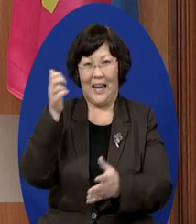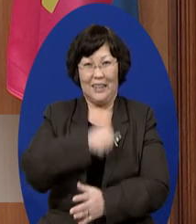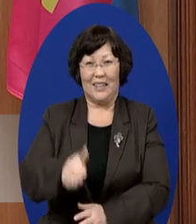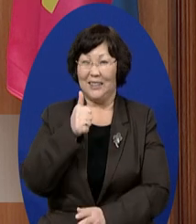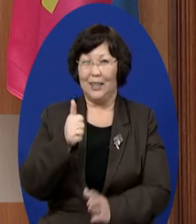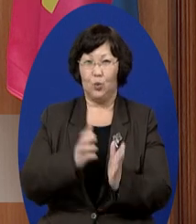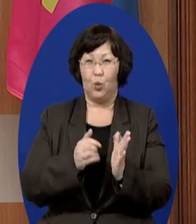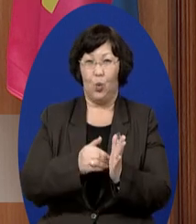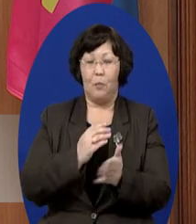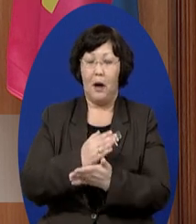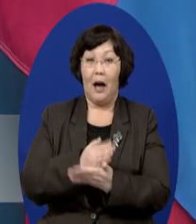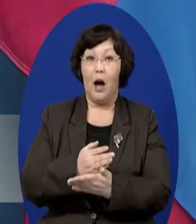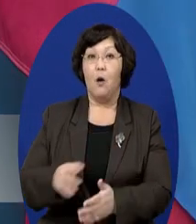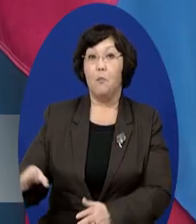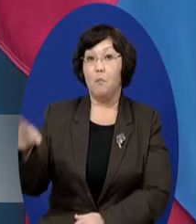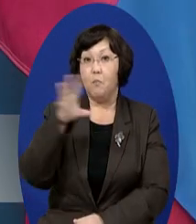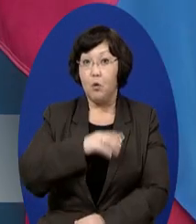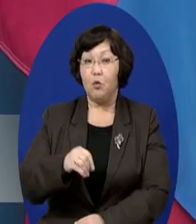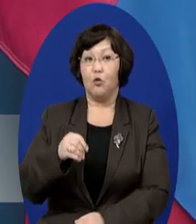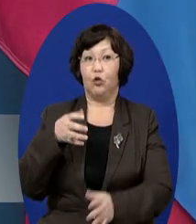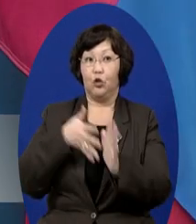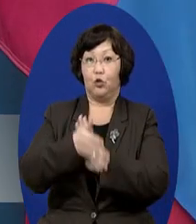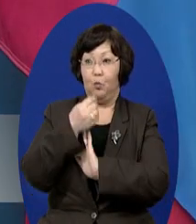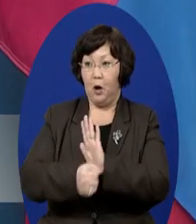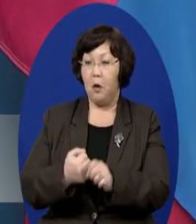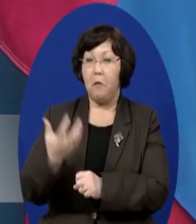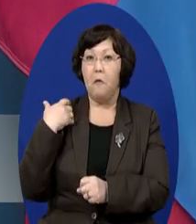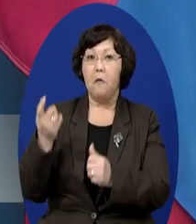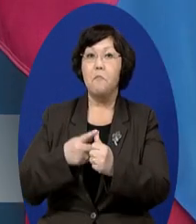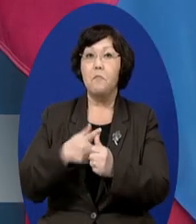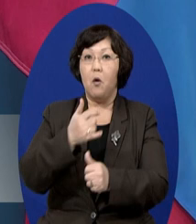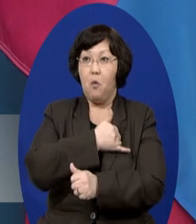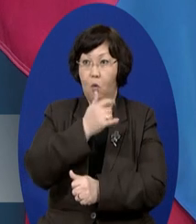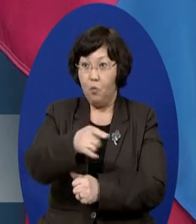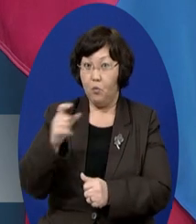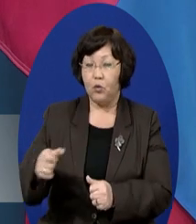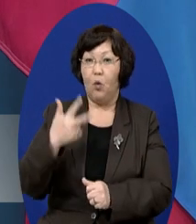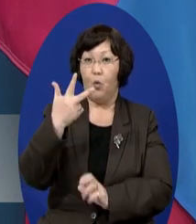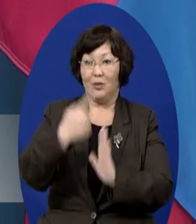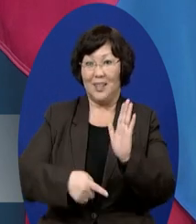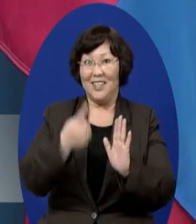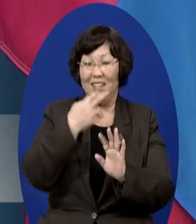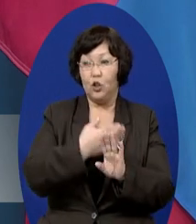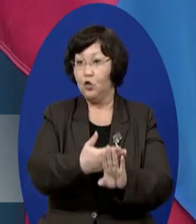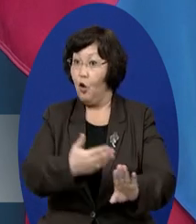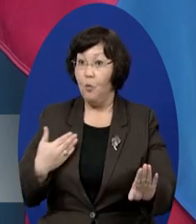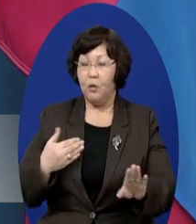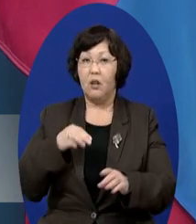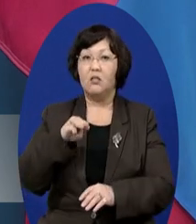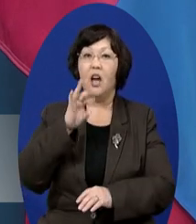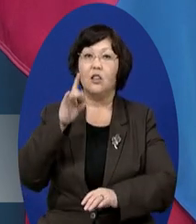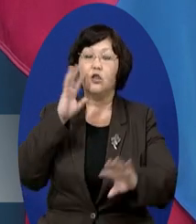За ийм учраас бүх төсвийн захирагч нарт 3 сарын 1 гэхэд тендерүүдийг одоо зохион